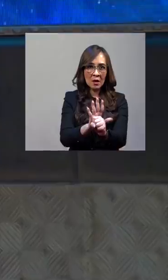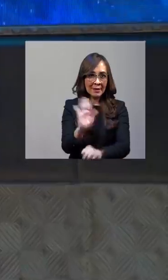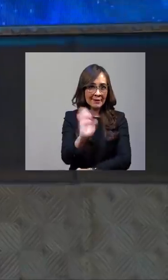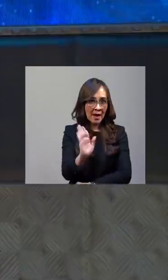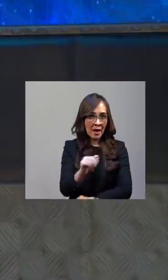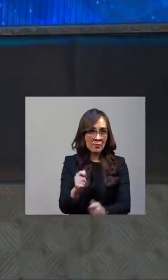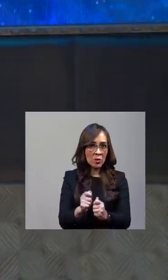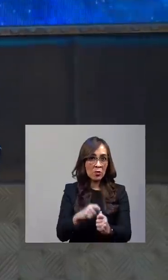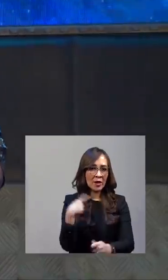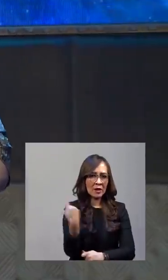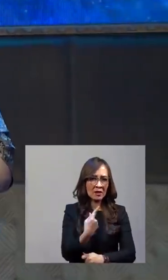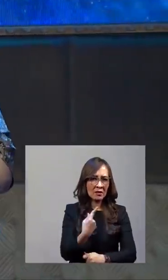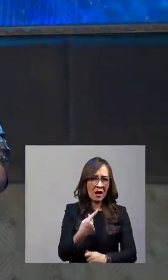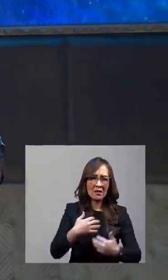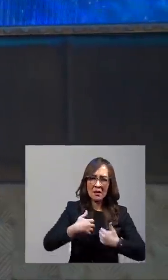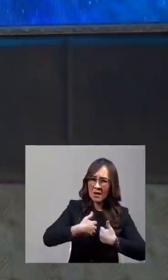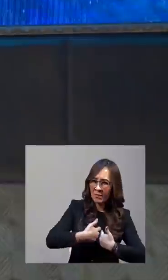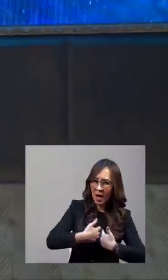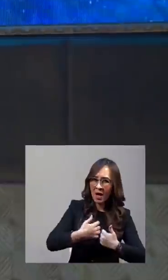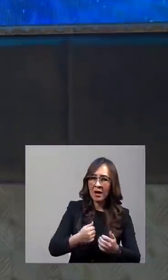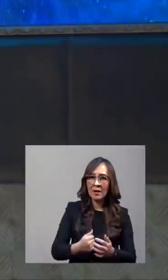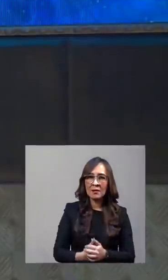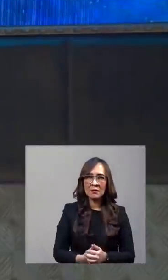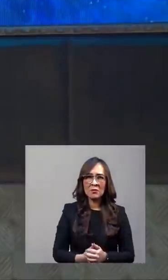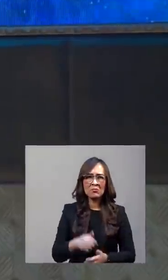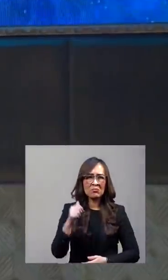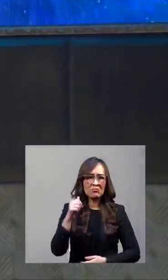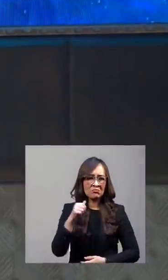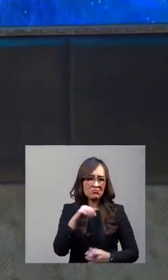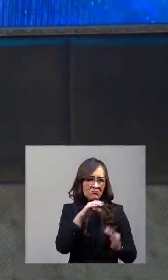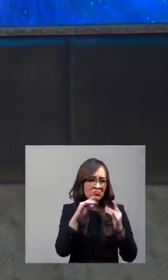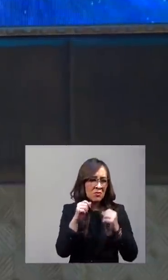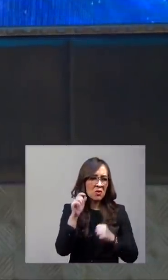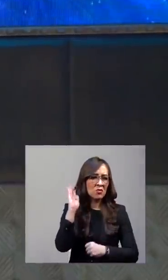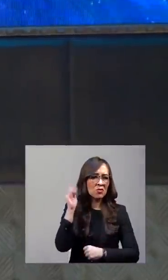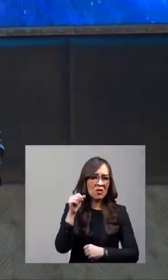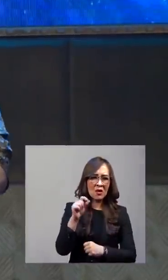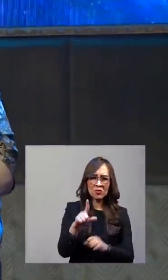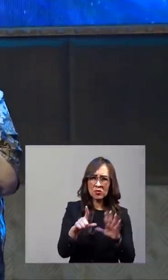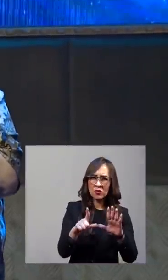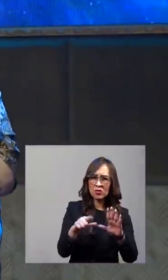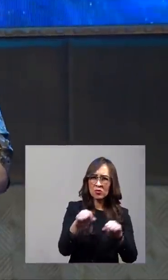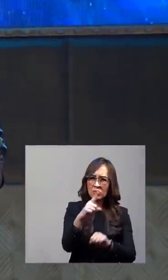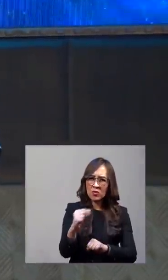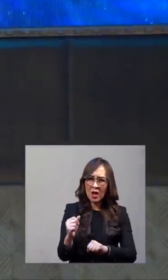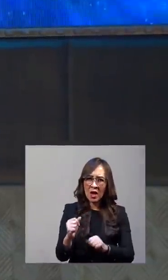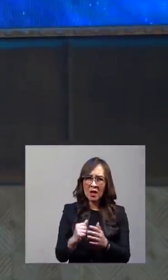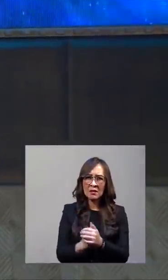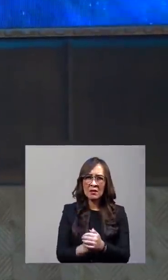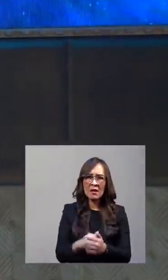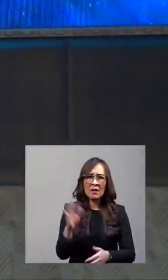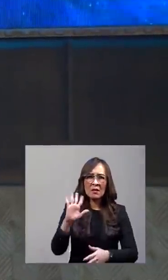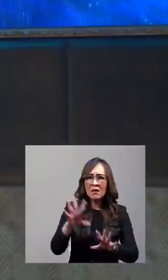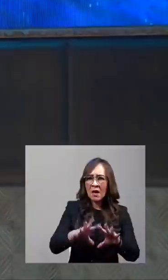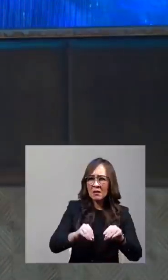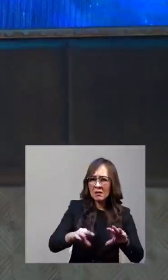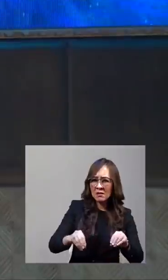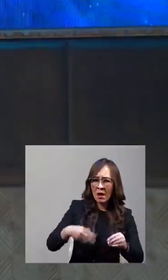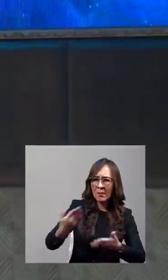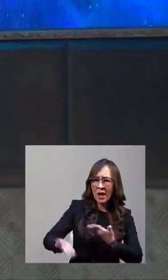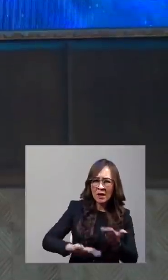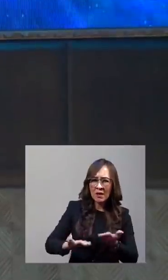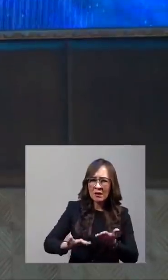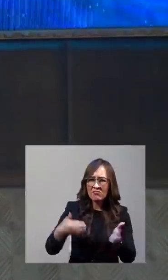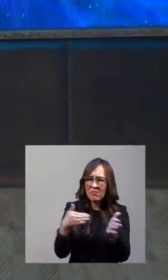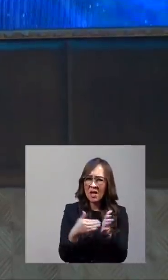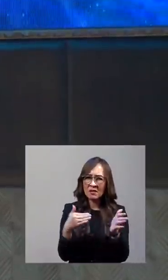lemah. Sebagian saudara berkata, pendeta sudah bertujuh bulan nih pendeta, kerjaan susah nih pendeta. Sebagian saudara berkata, aduh pelayanan macet nih pendeta.